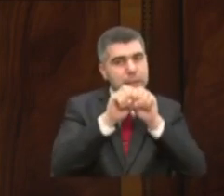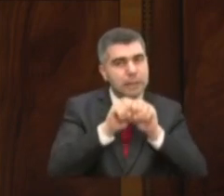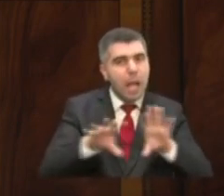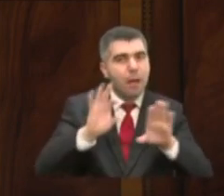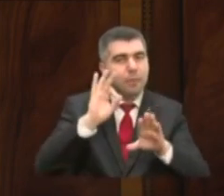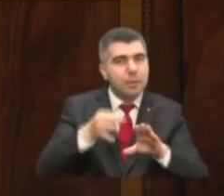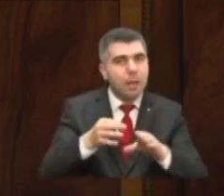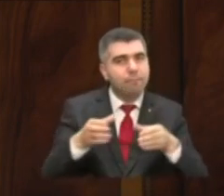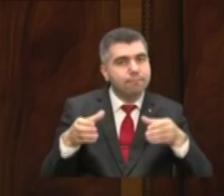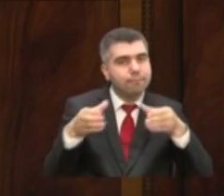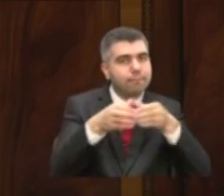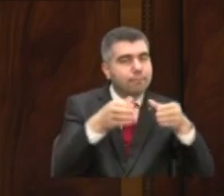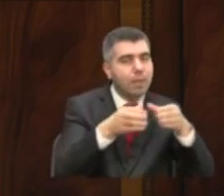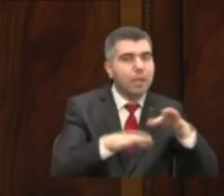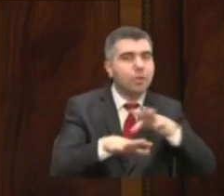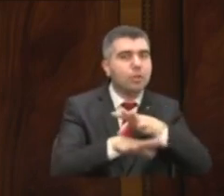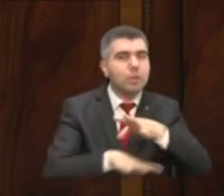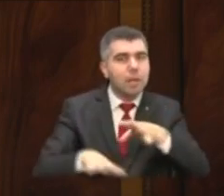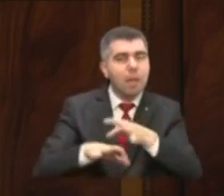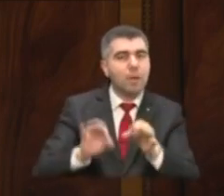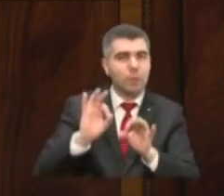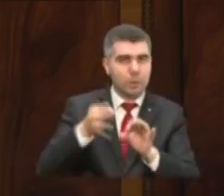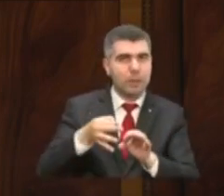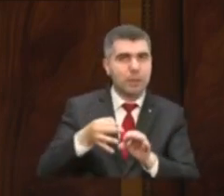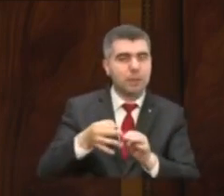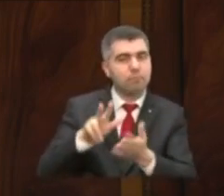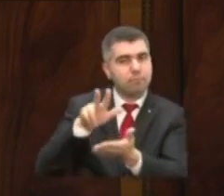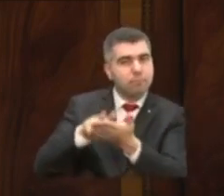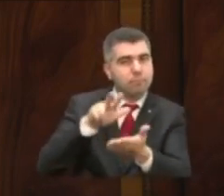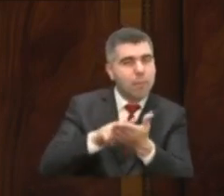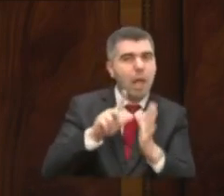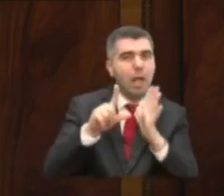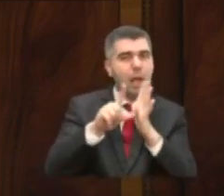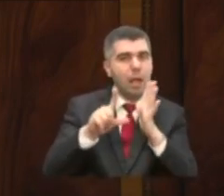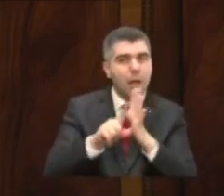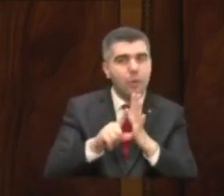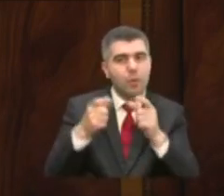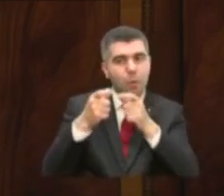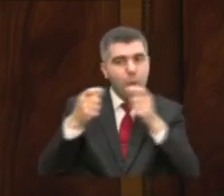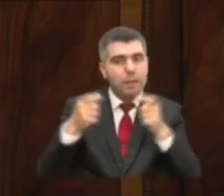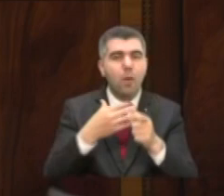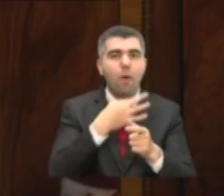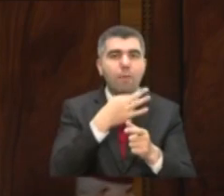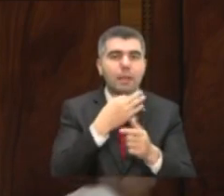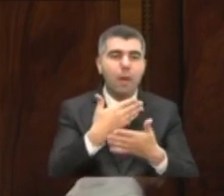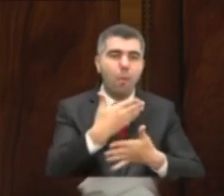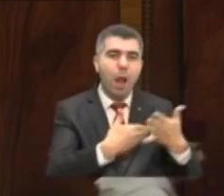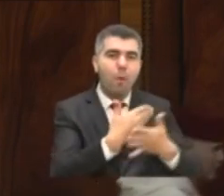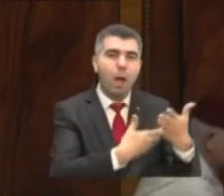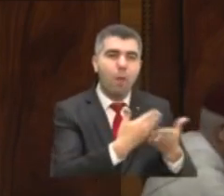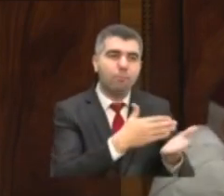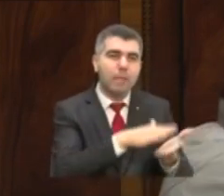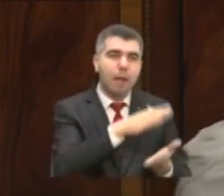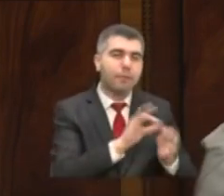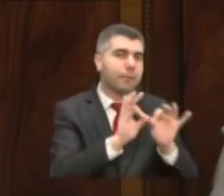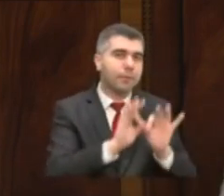التكافل الاجتماعي. الحمد لله درنا صدرنا مشروع القانون وسعنا وبسطنا. طيب